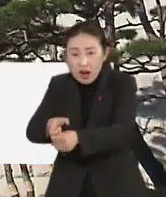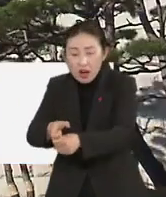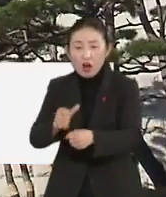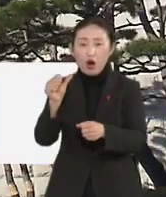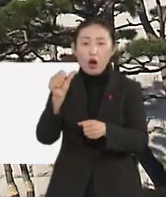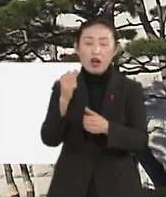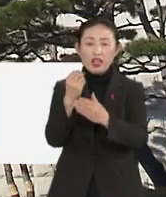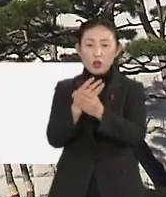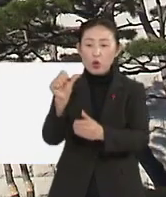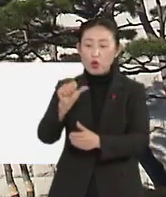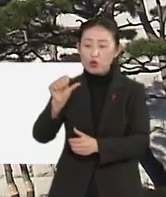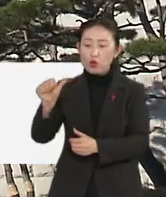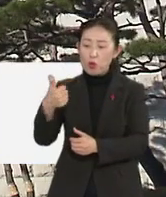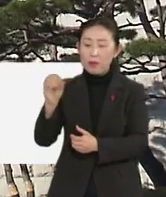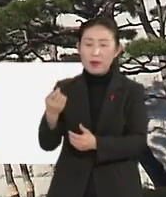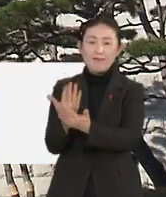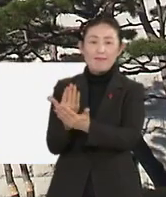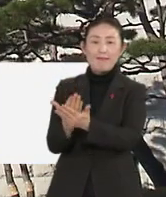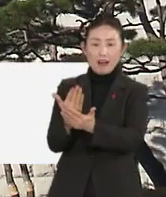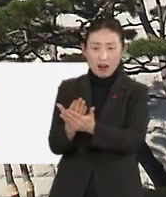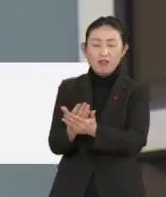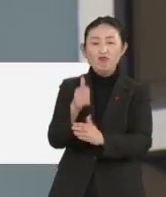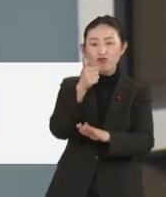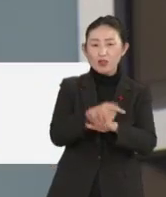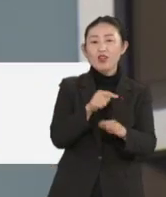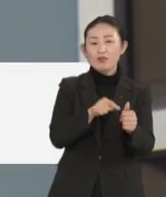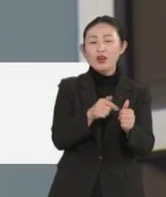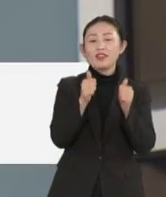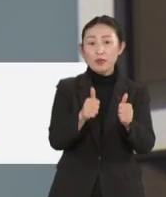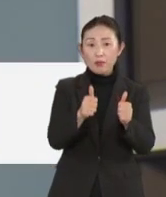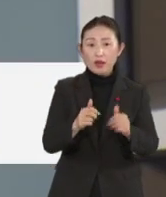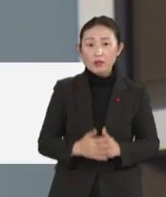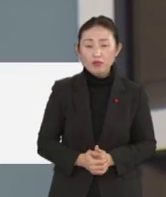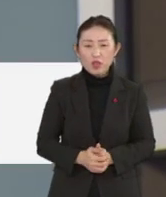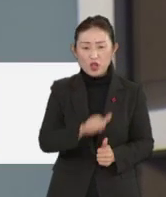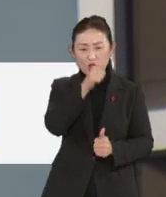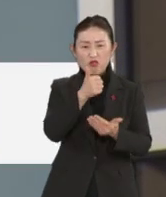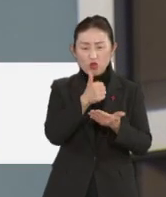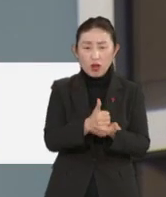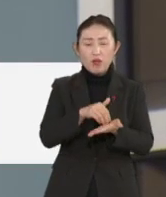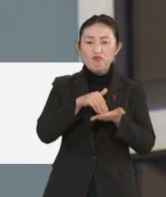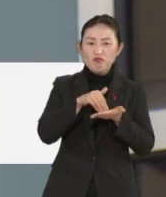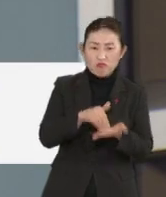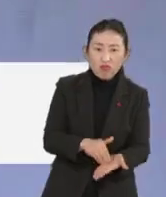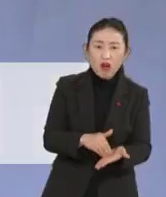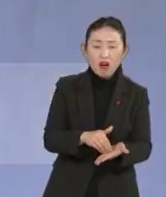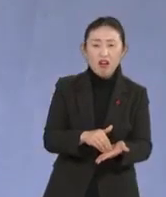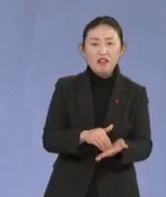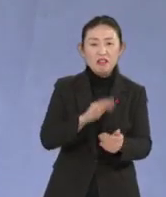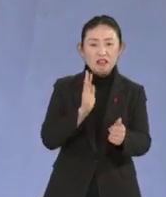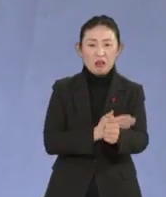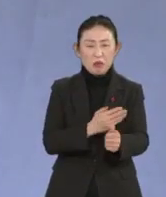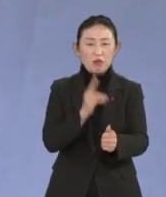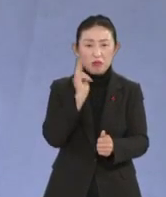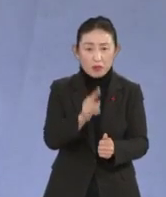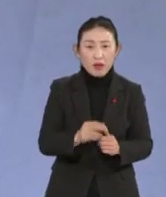현금 5,500만원을 요구한 혐의로 재판에 넘겨졌습니다 재판부는 죄책위 무겁고 사회적 비난 가능성이